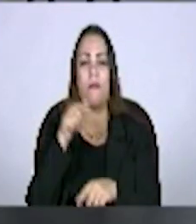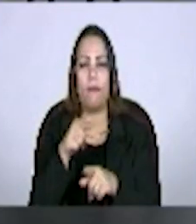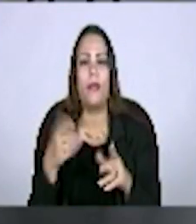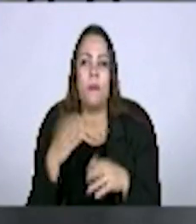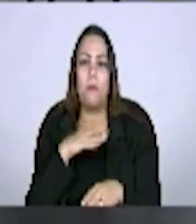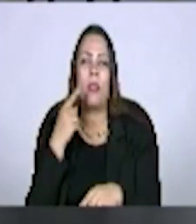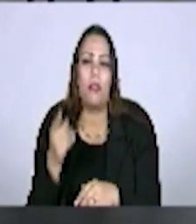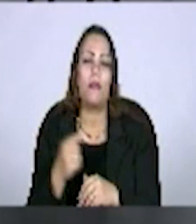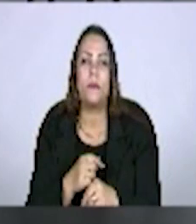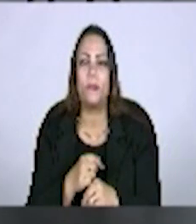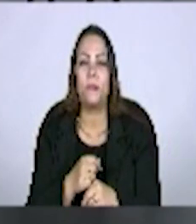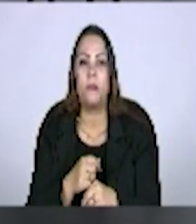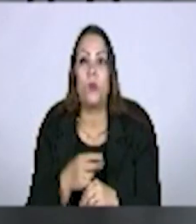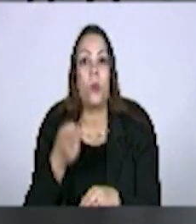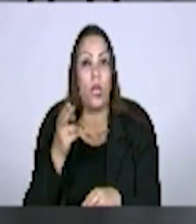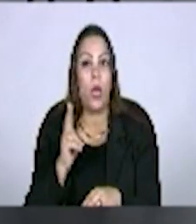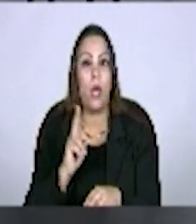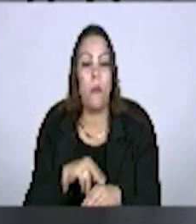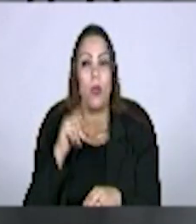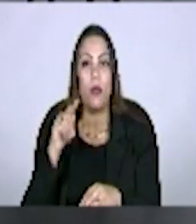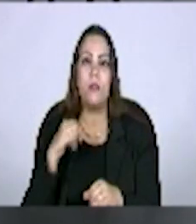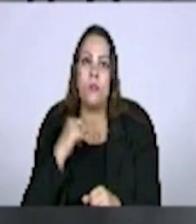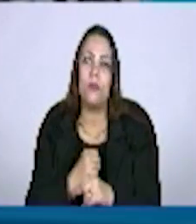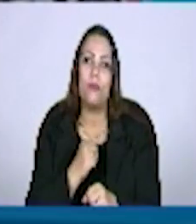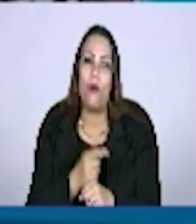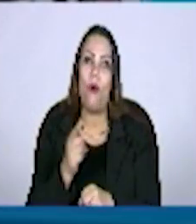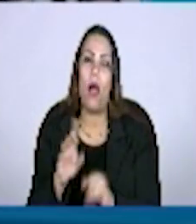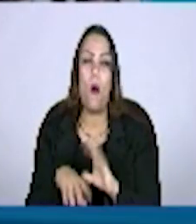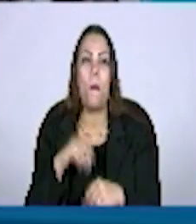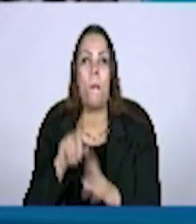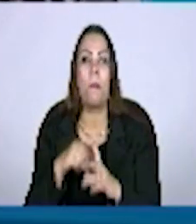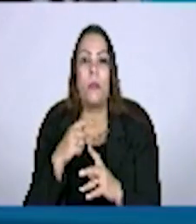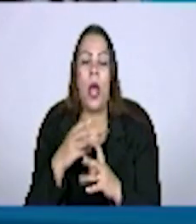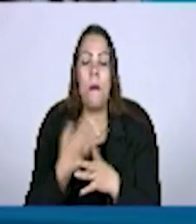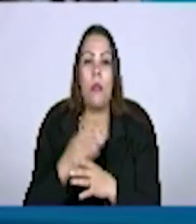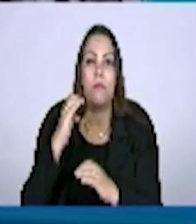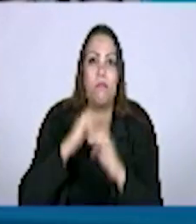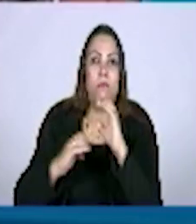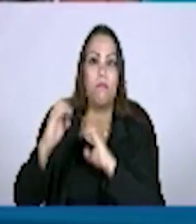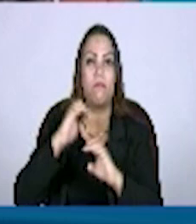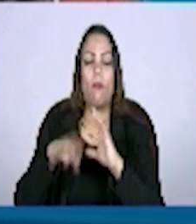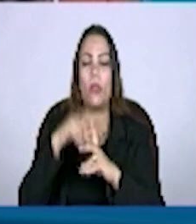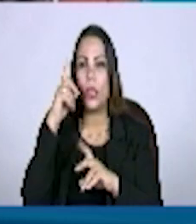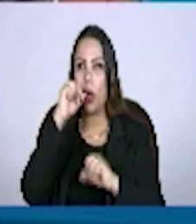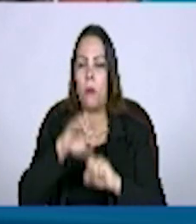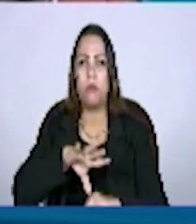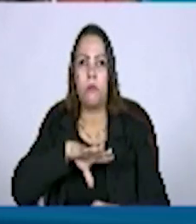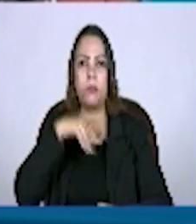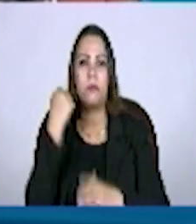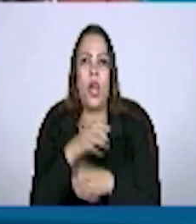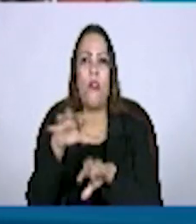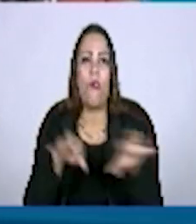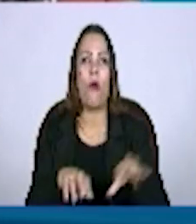الاخرى طبعا هذه العمليه اثارت ردود افعال غاضبه جدا بالنسبه لايران